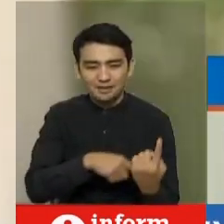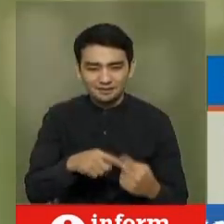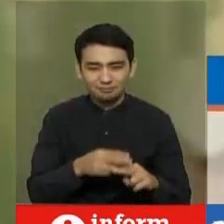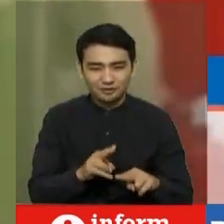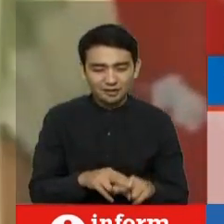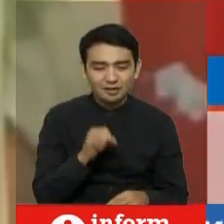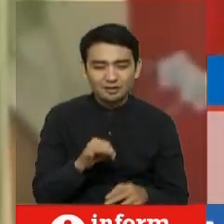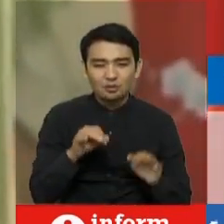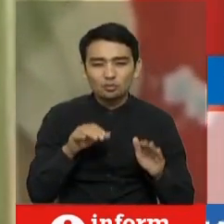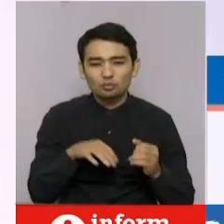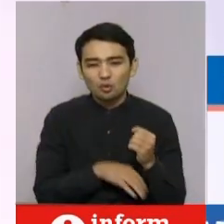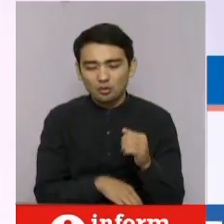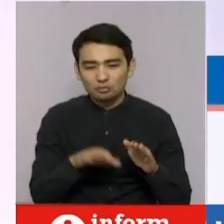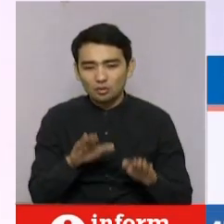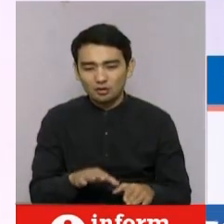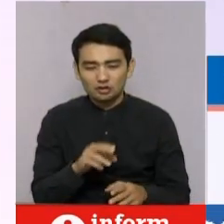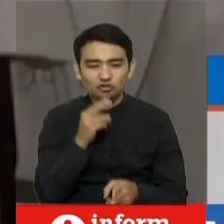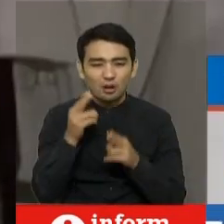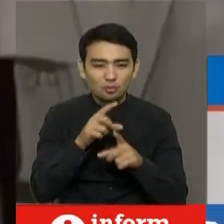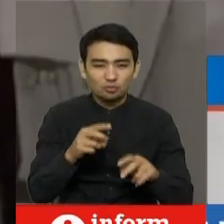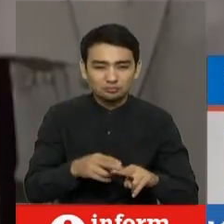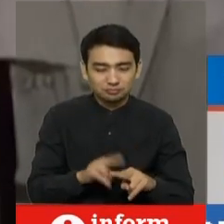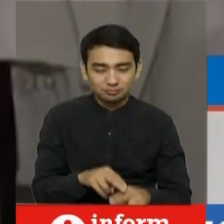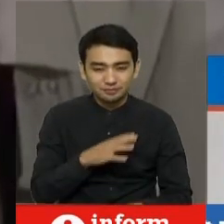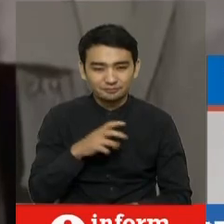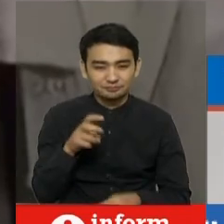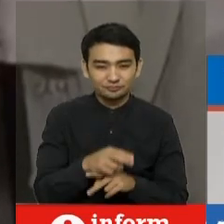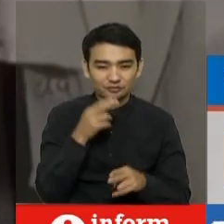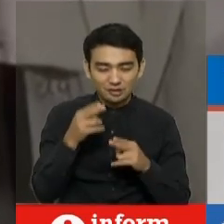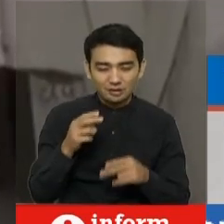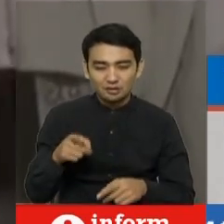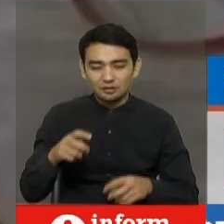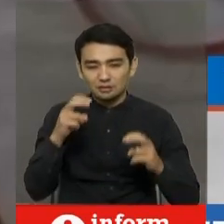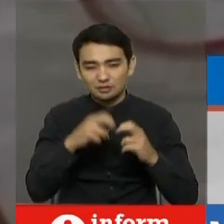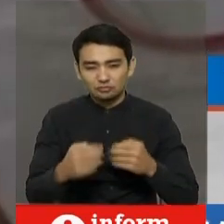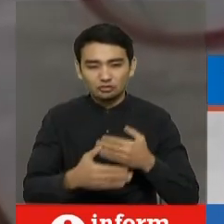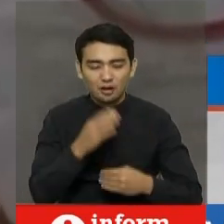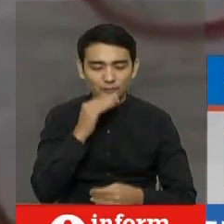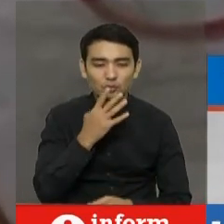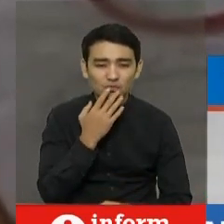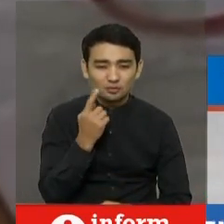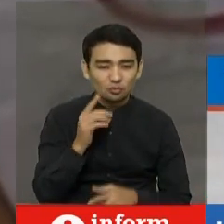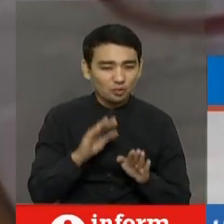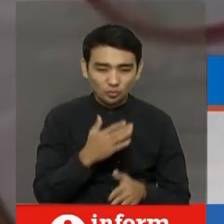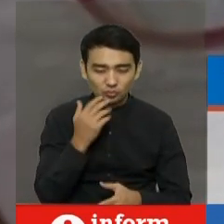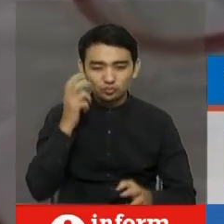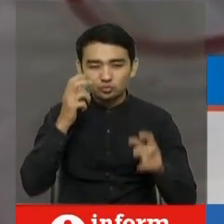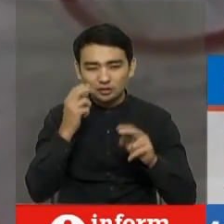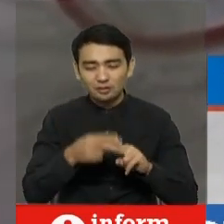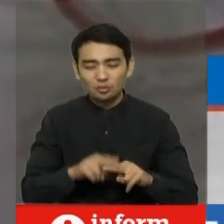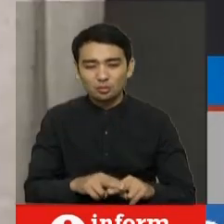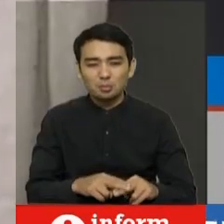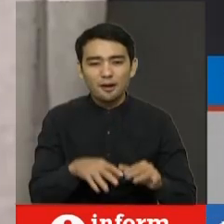Инициировать ее могут только после жалоб постояльцев. Между тем, в хостелах зачастую проживают не только туристы, но и студенты, которым не хватило мест